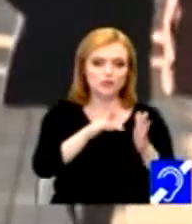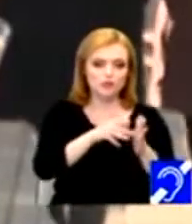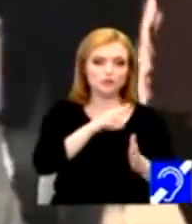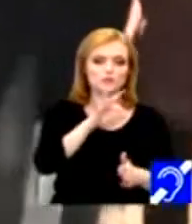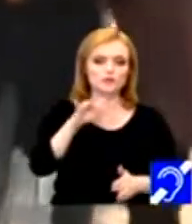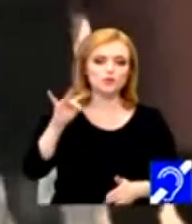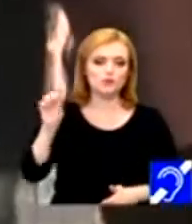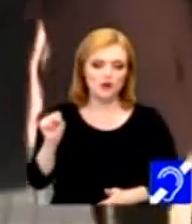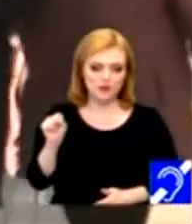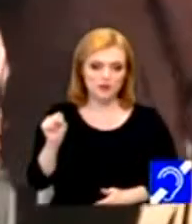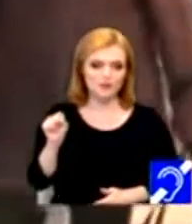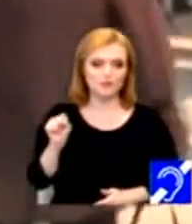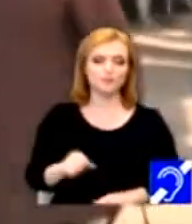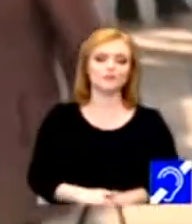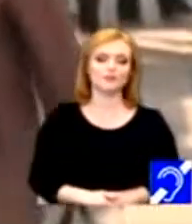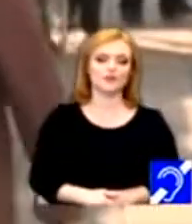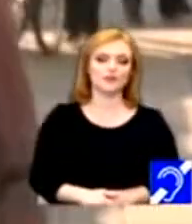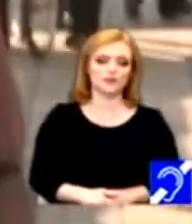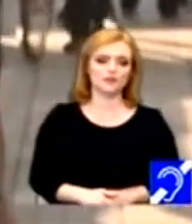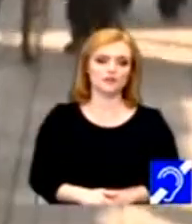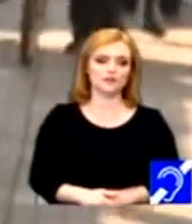credință, în primul rând,